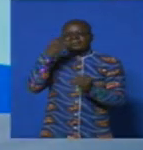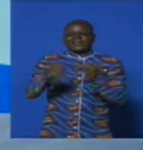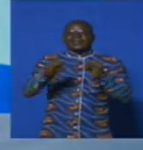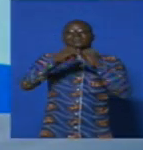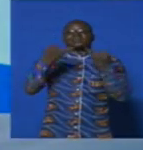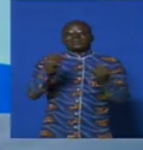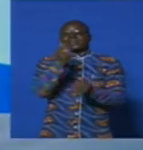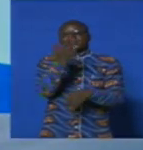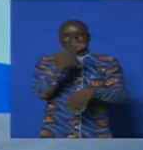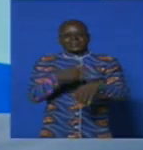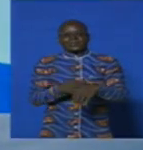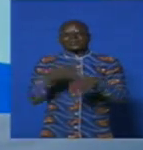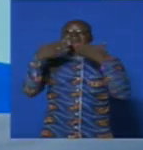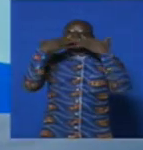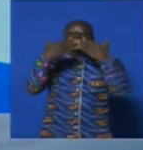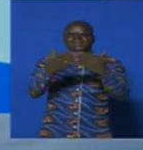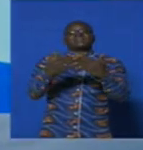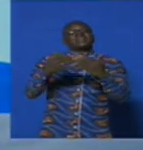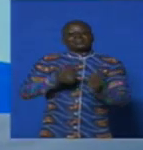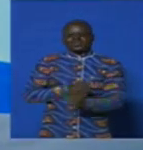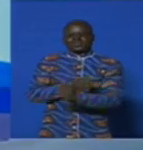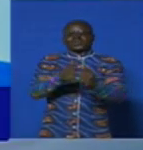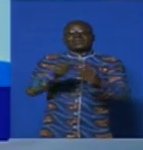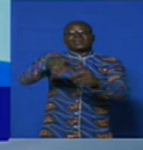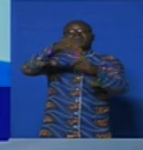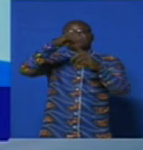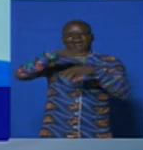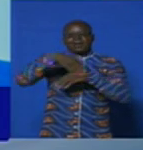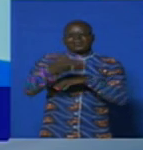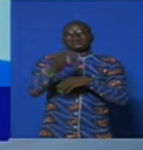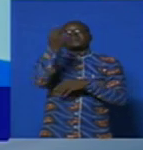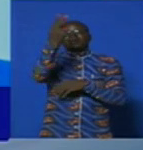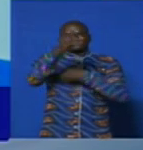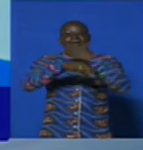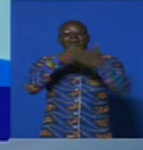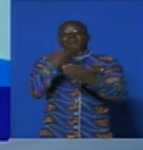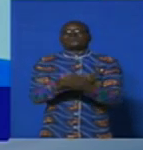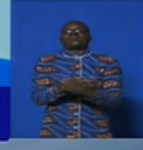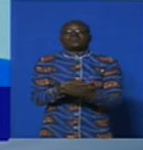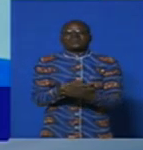RTB. Merci de l'avoir suivi. Excellent après-midi à toutes et à tous.